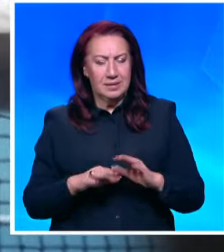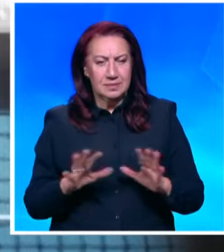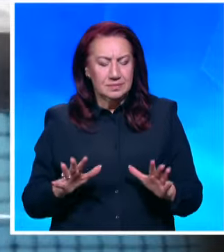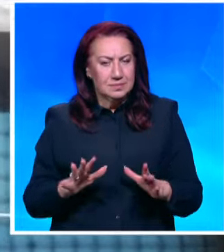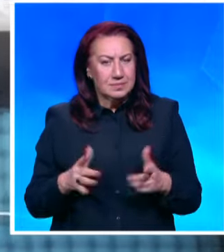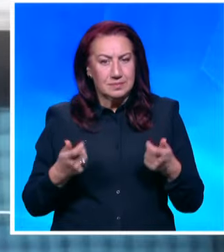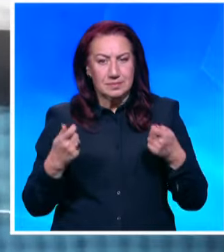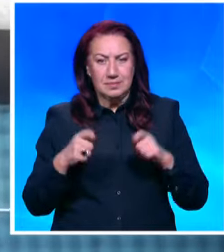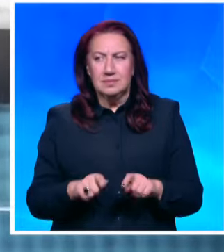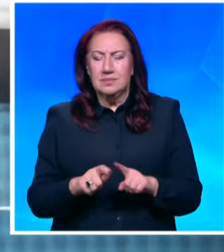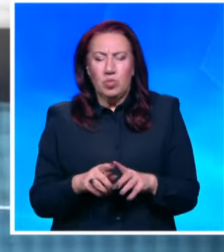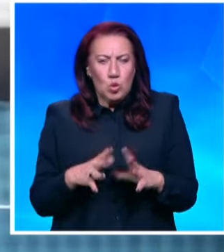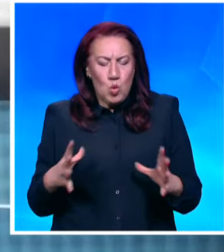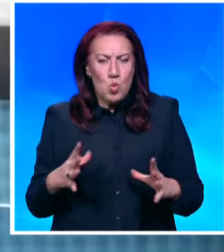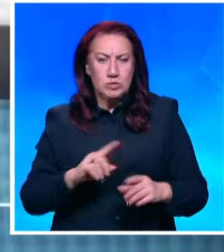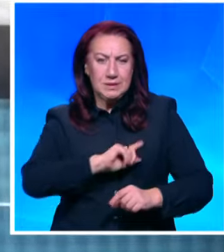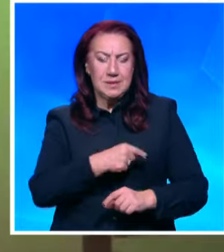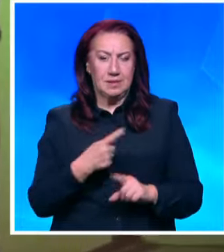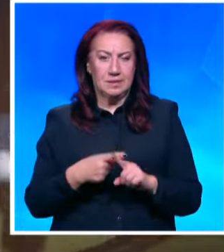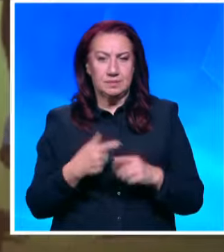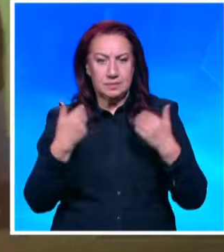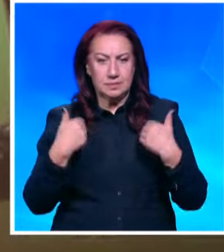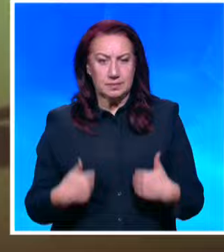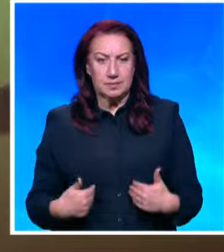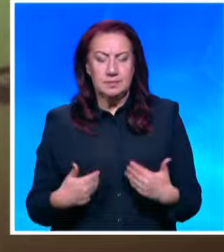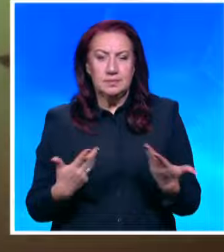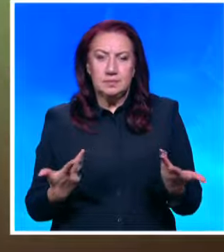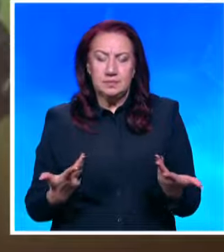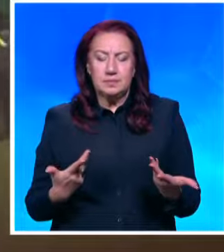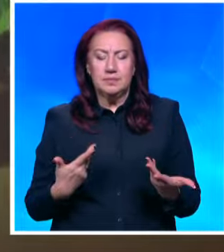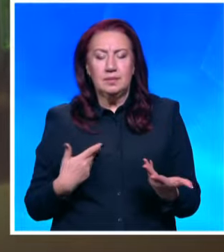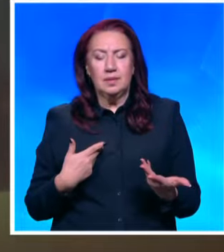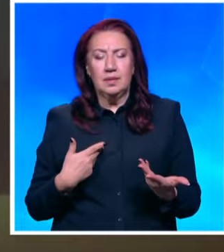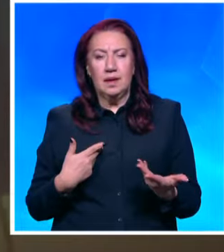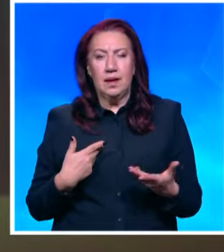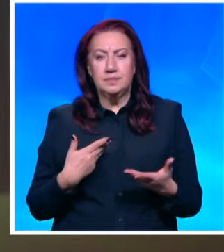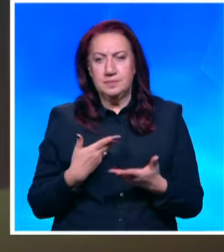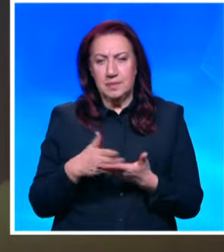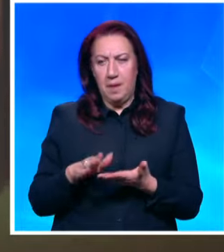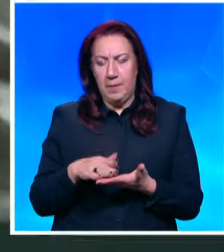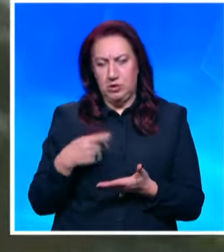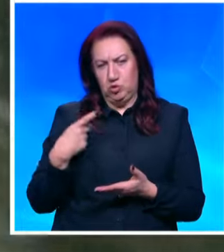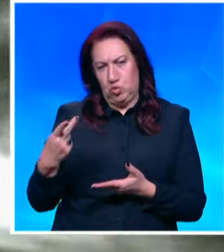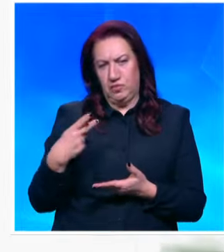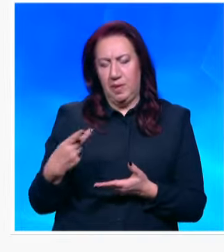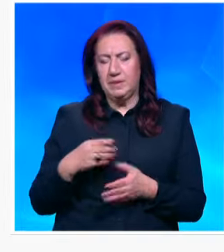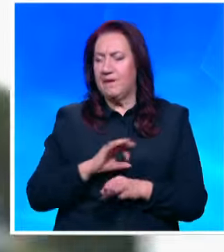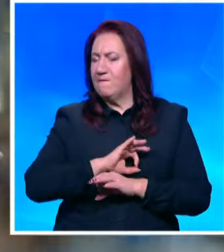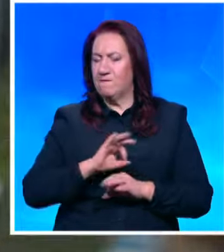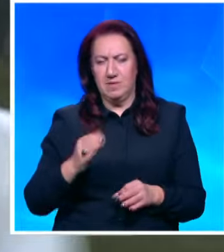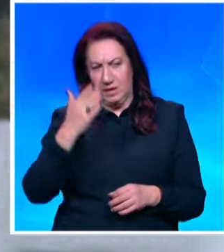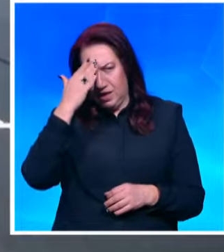никога винаги сме си давали едно нещо, което винаги е било силно между нас, е винаги сме били много откровени един към друг, дори